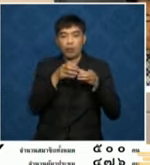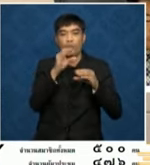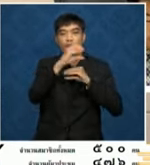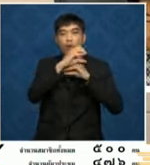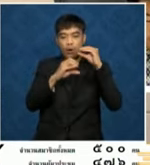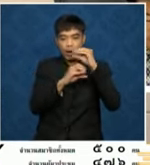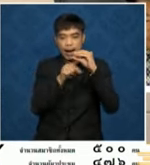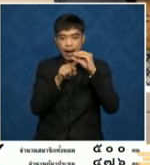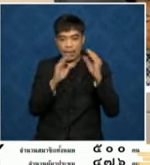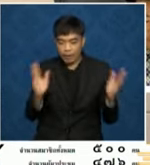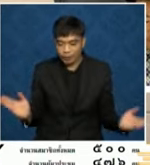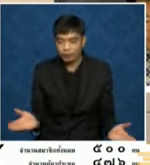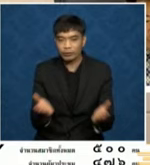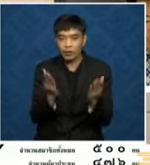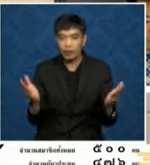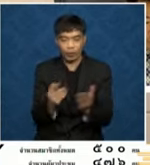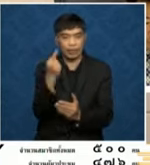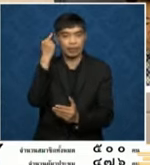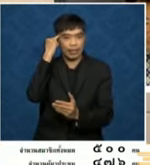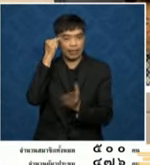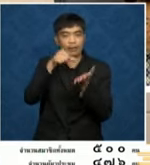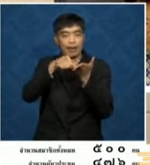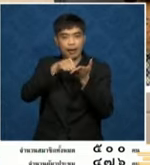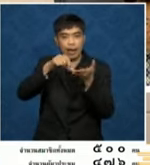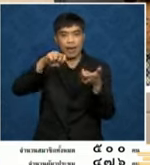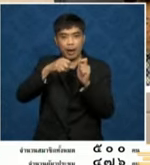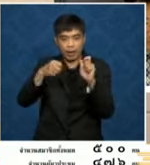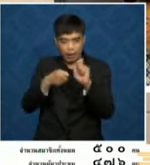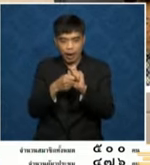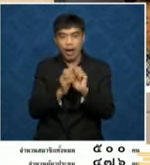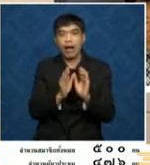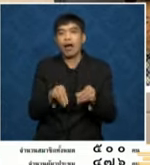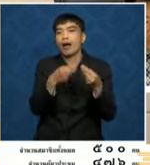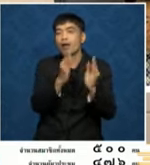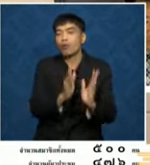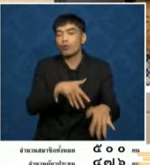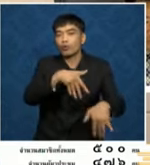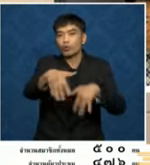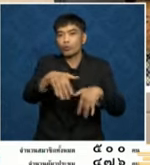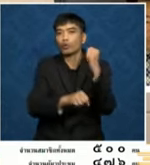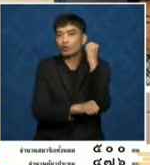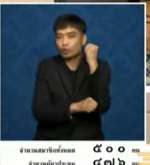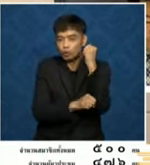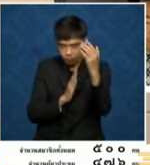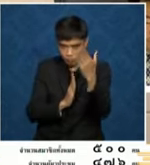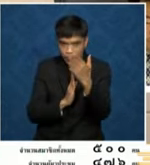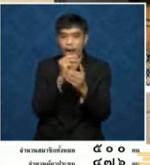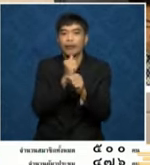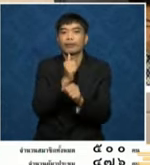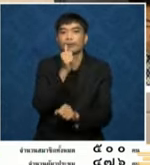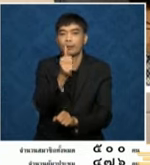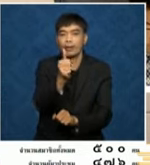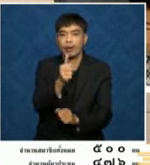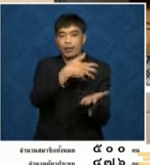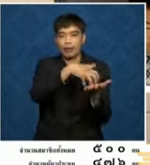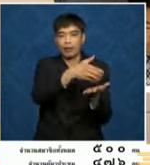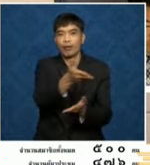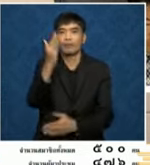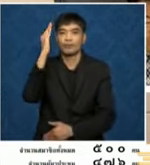นี้จะแก้ไขปัญหาความยากจนให้กับพี่น้องในชนบทได้ครับจึงกลับเรียนท่านประธานเพื่อทราบครับขอบคุ